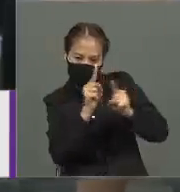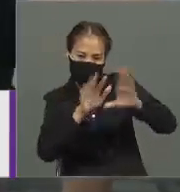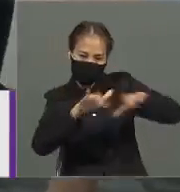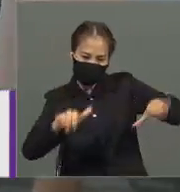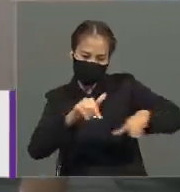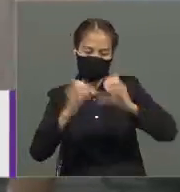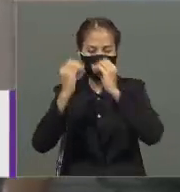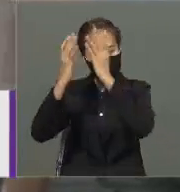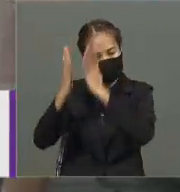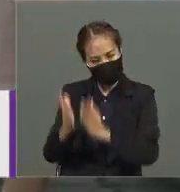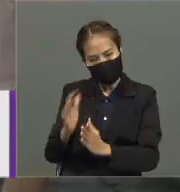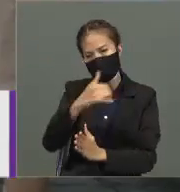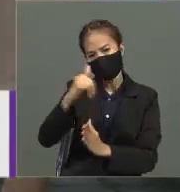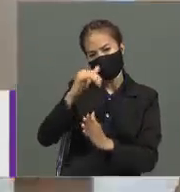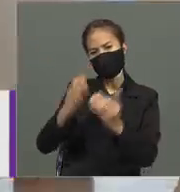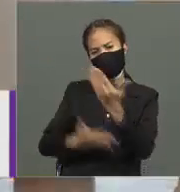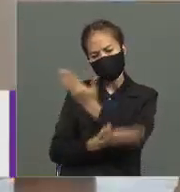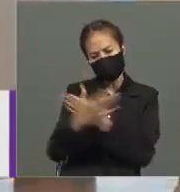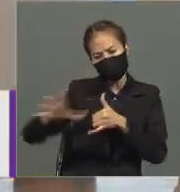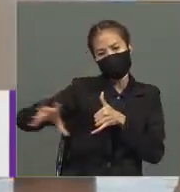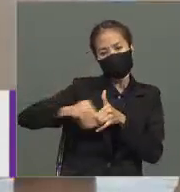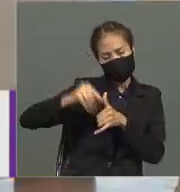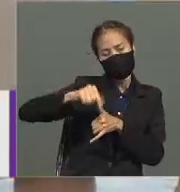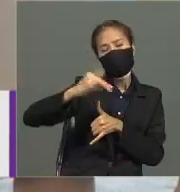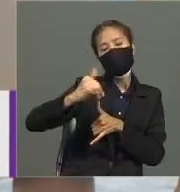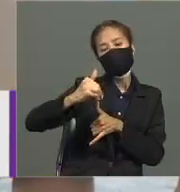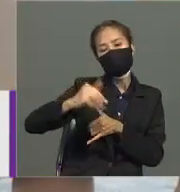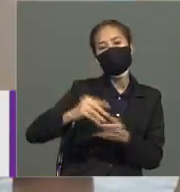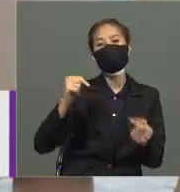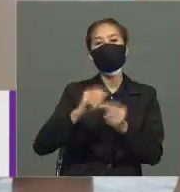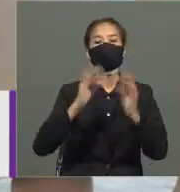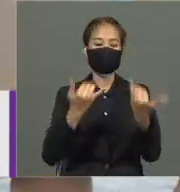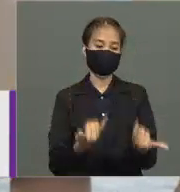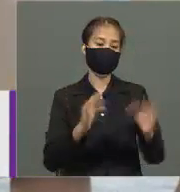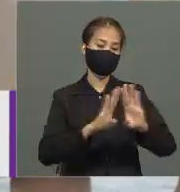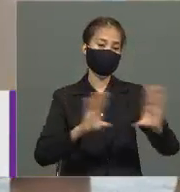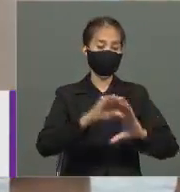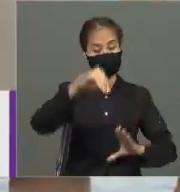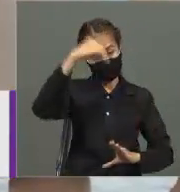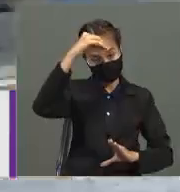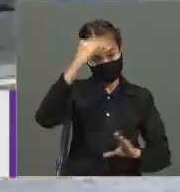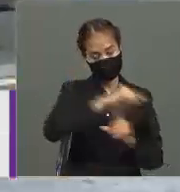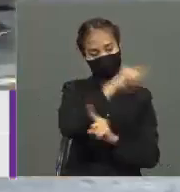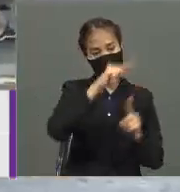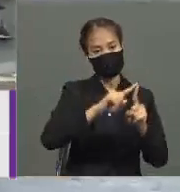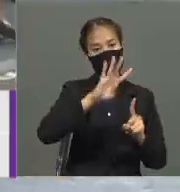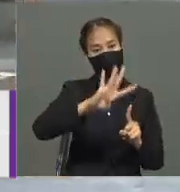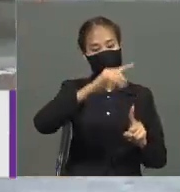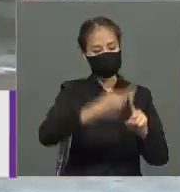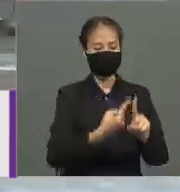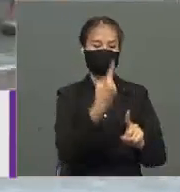นักเรียนหรือครูที่อาจจะเป็นกลุ่มเสี่ยงในการติดเชื้อคงอีกสิบเก้าในช่วงการเปิดเรียนตั้งแต่วันที่ 4มกราคม